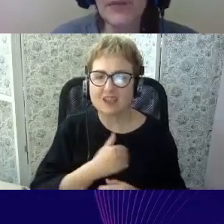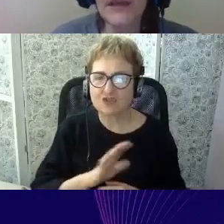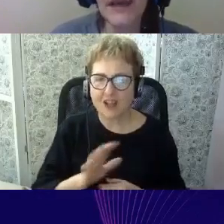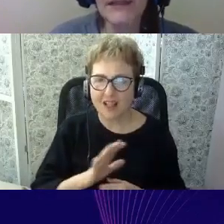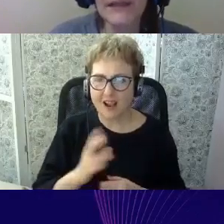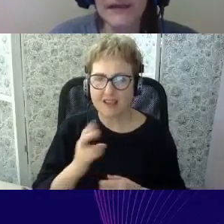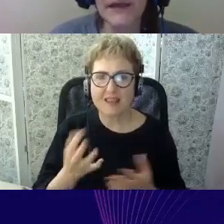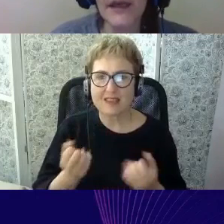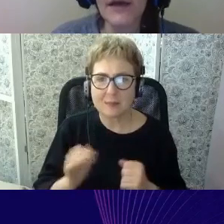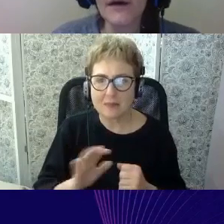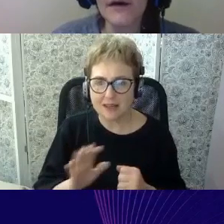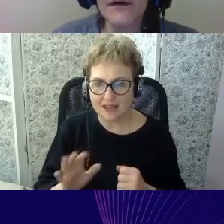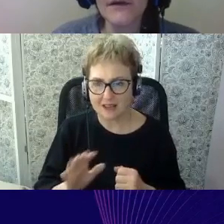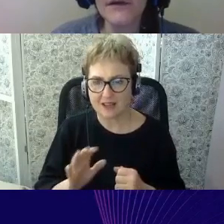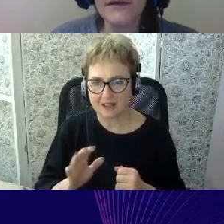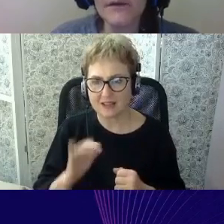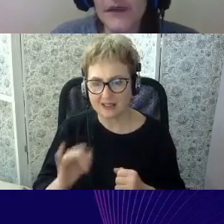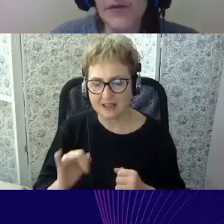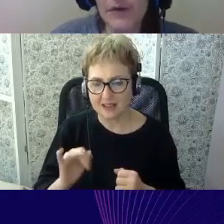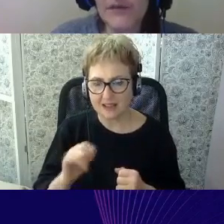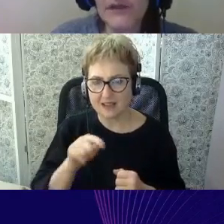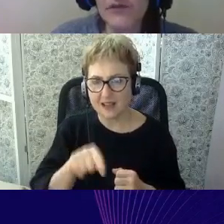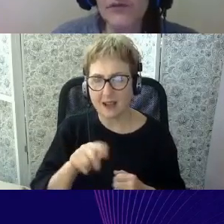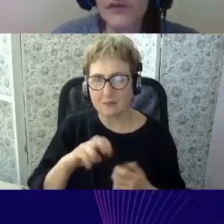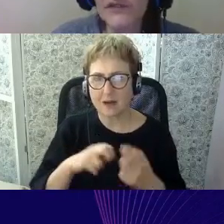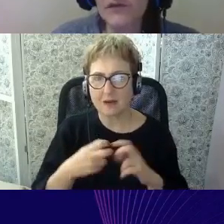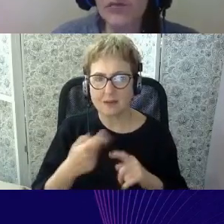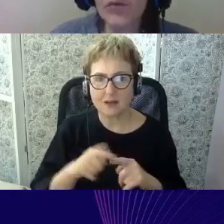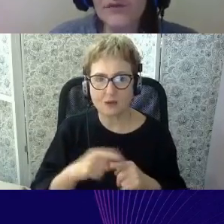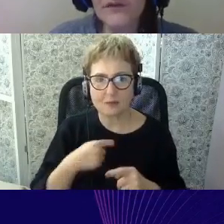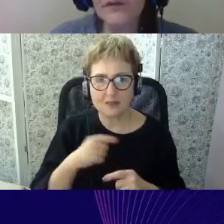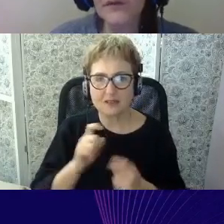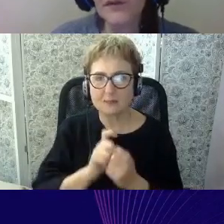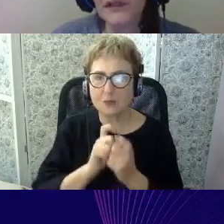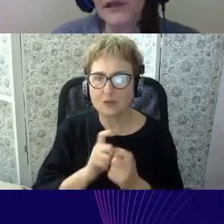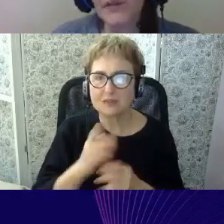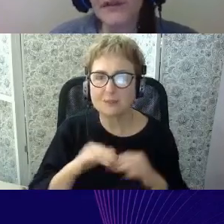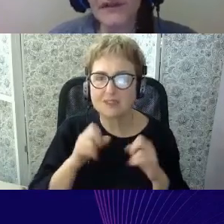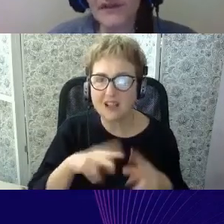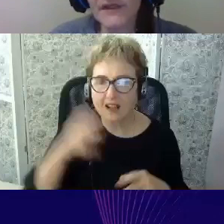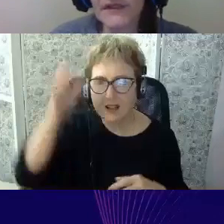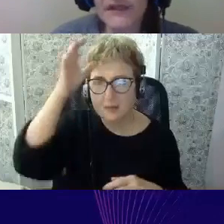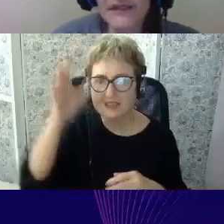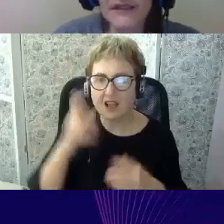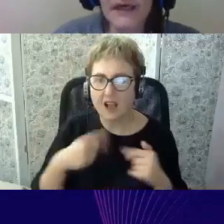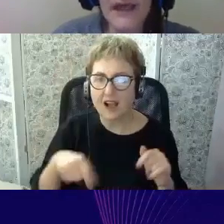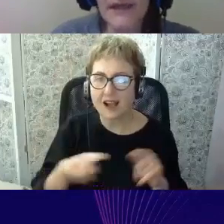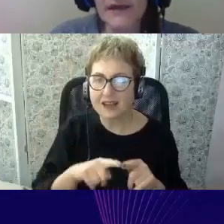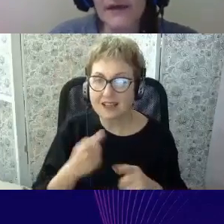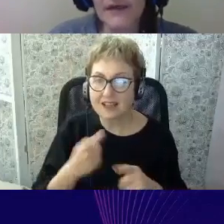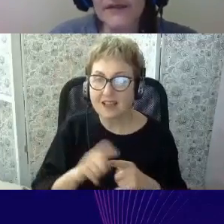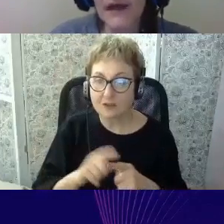нежелание, непринятие. И та проблема, с которой мы в основном боремся в профессиональных образовательных